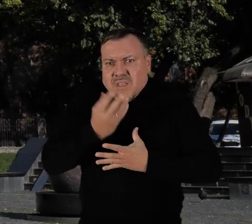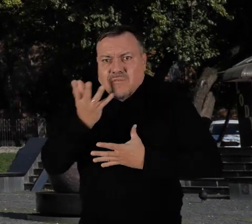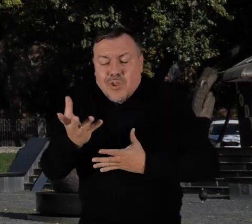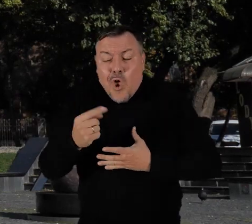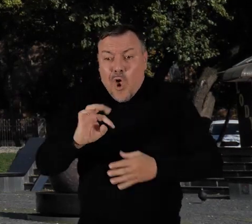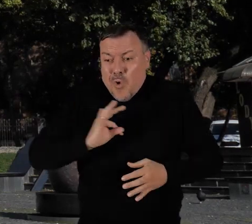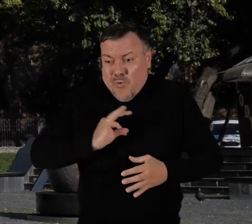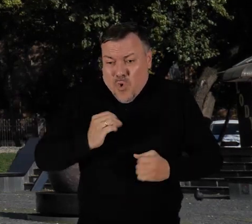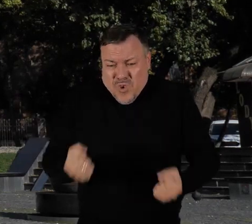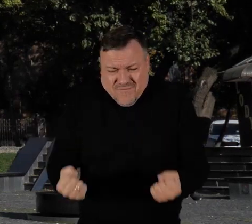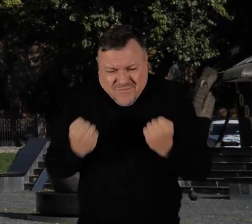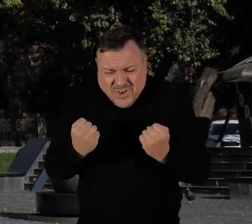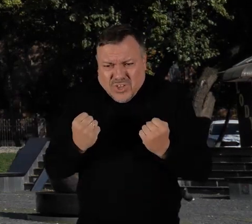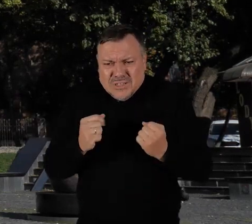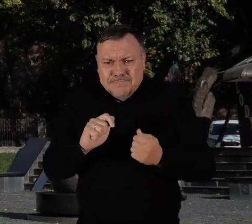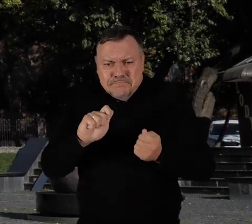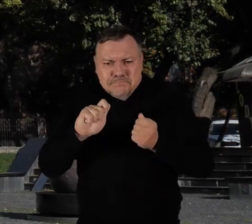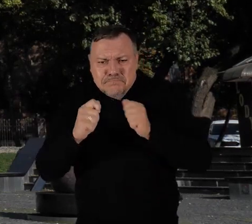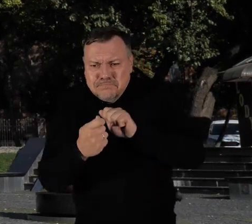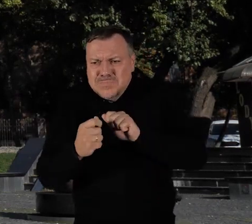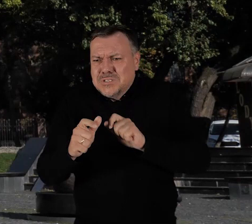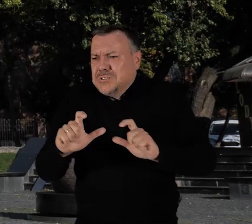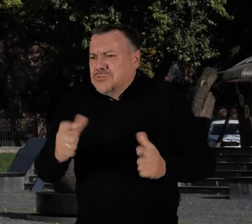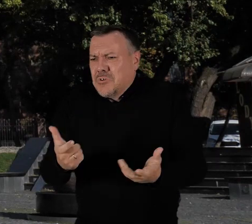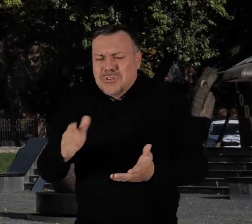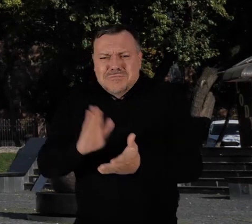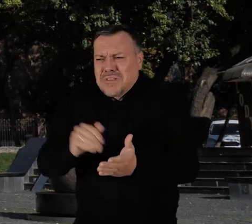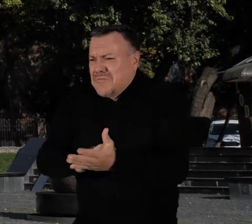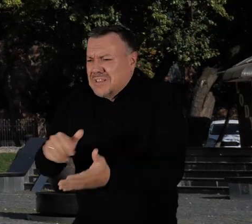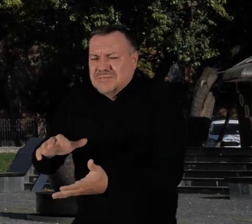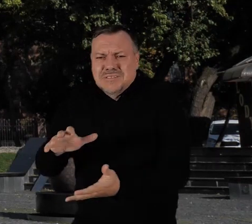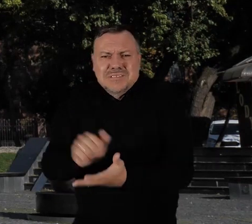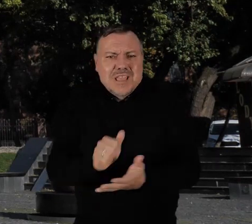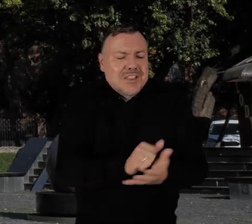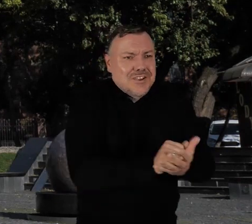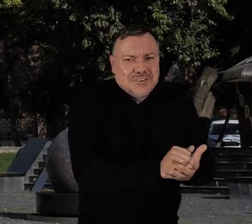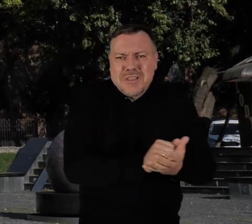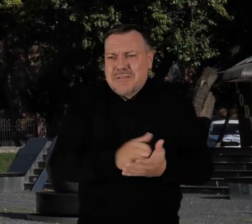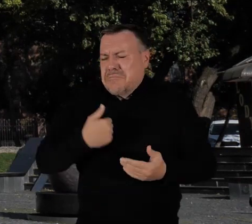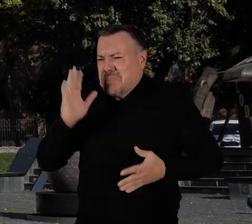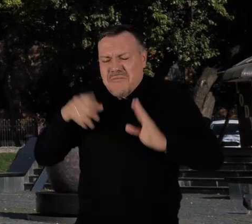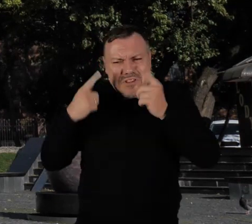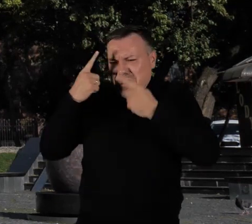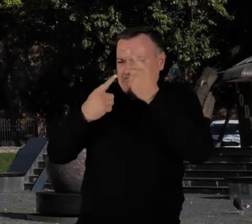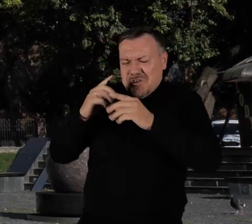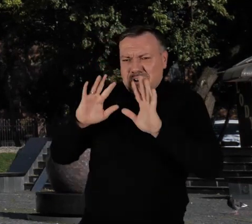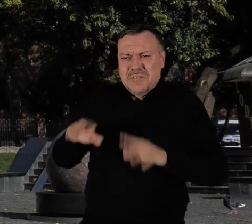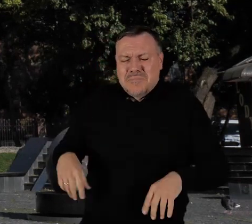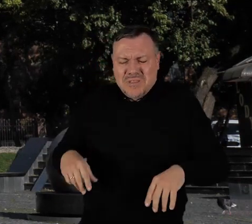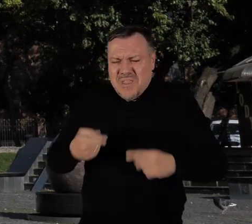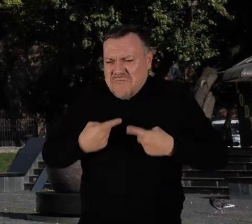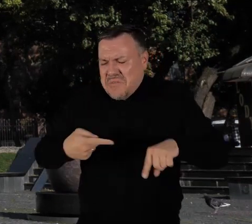Ostatecznie to własny wysiłek trzeba zamienić na coś, co powstaje, choćby to były najzwyklejsze zajęcia, o których prawie nie